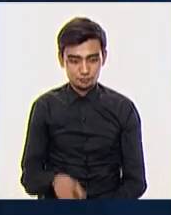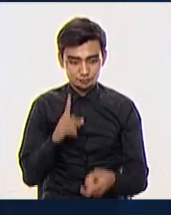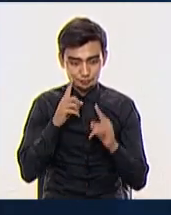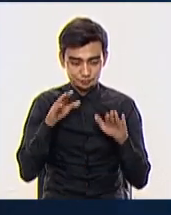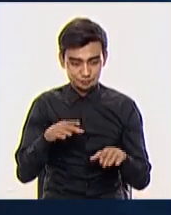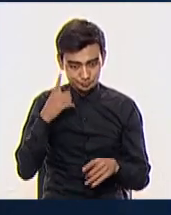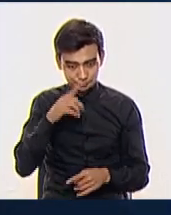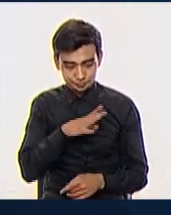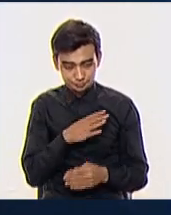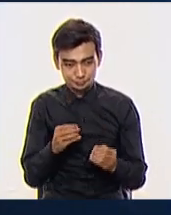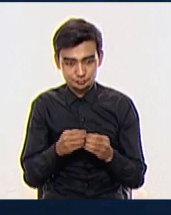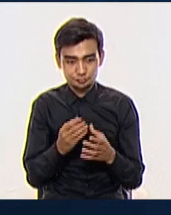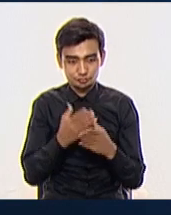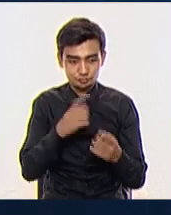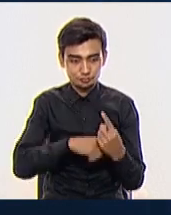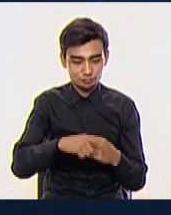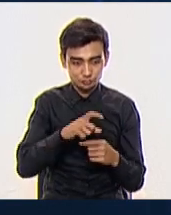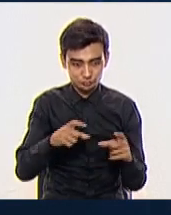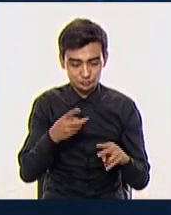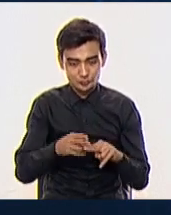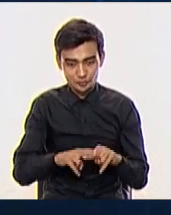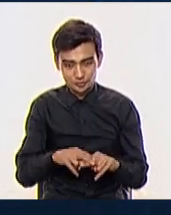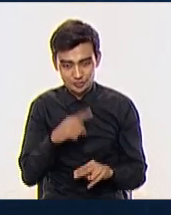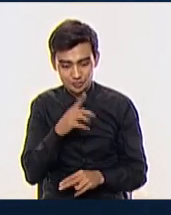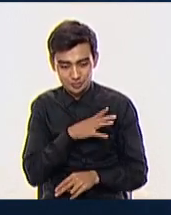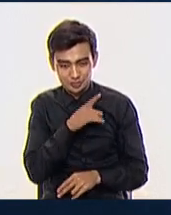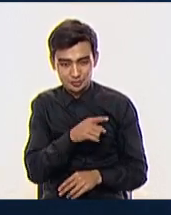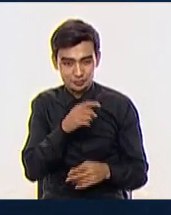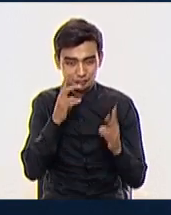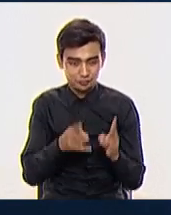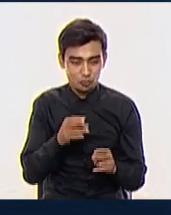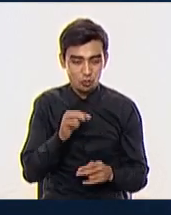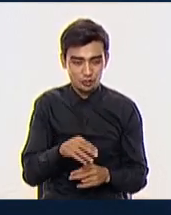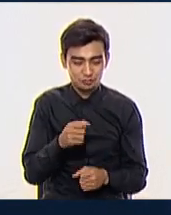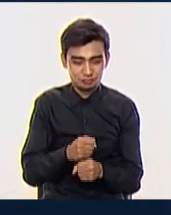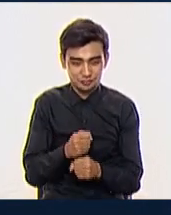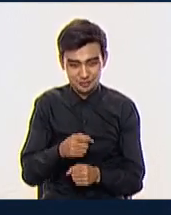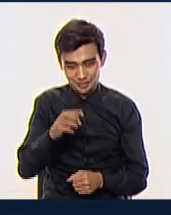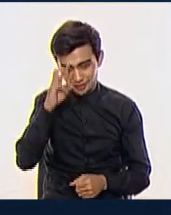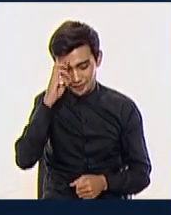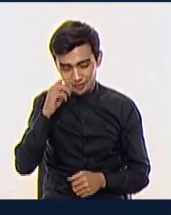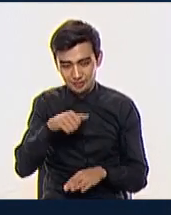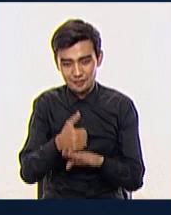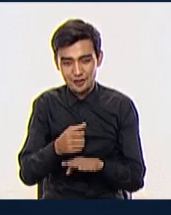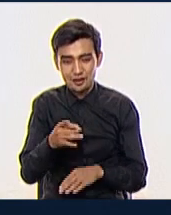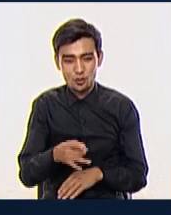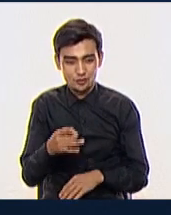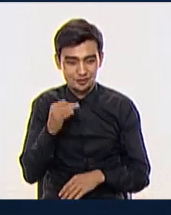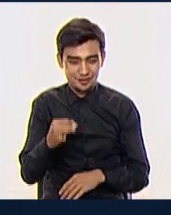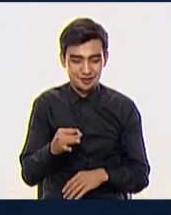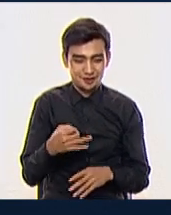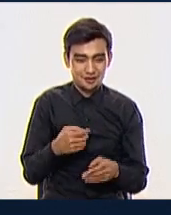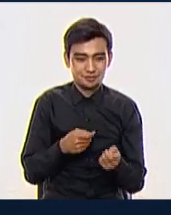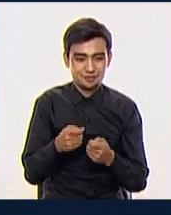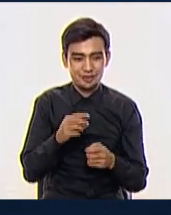Пресс-конференцию организовали более десятка бизнесменов, которые, как они утверждают, пострадали от действий главы региона. Основные претензии касаются